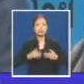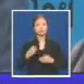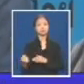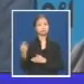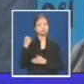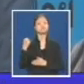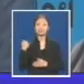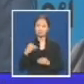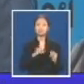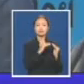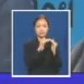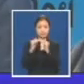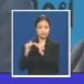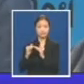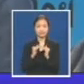ชีวิต